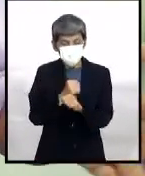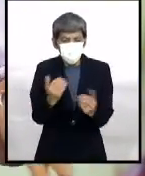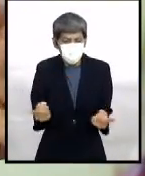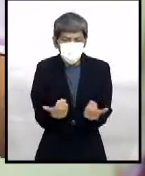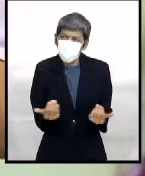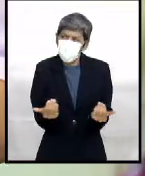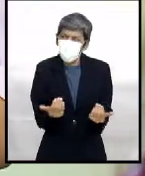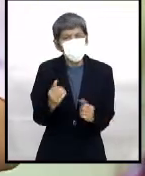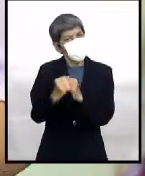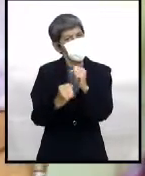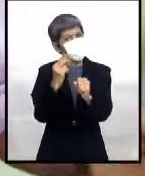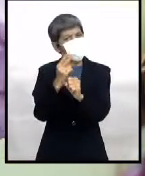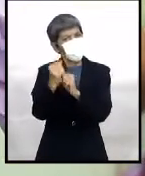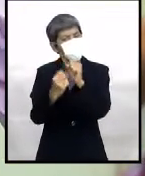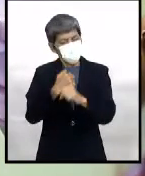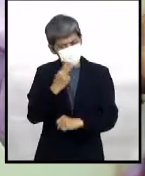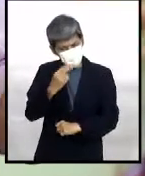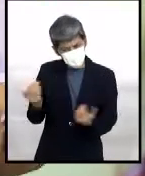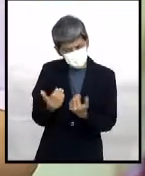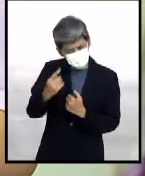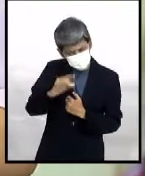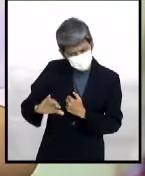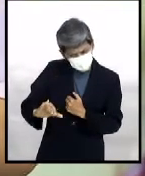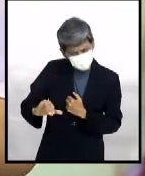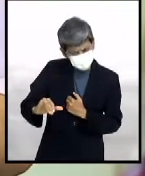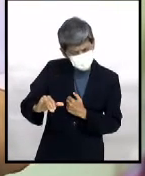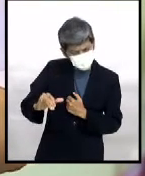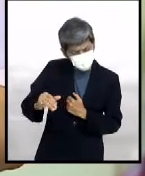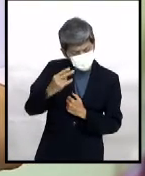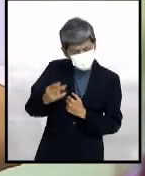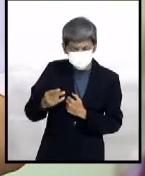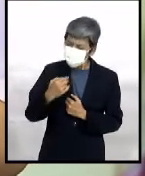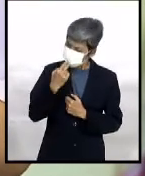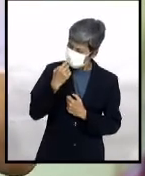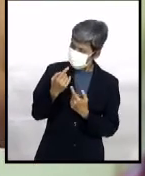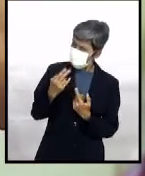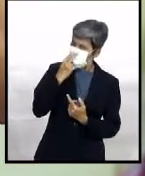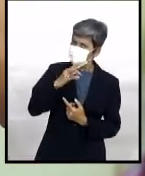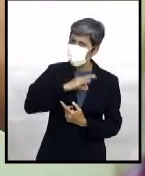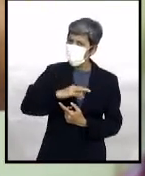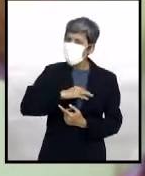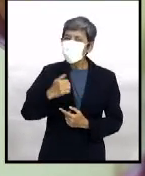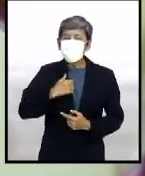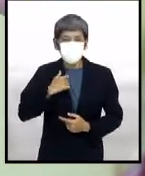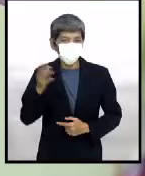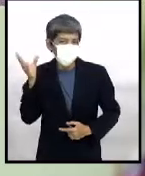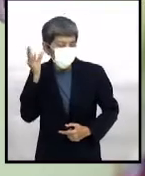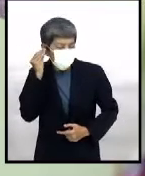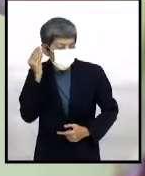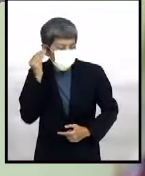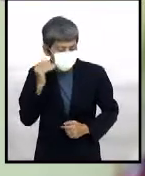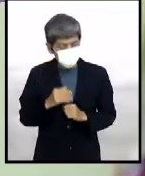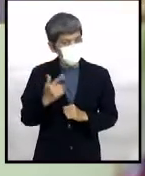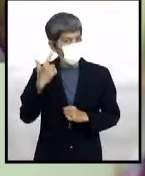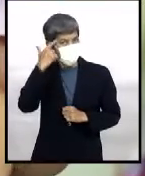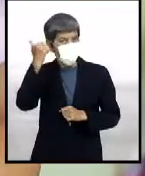นั้นลูกประมาณสัก 2-3 ขวบแล้วเราเห็นพัฒนาการบางอย่างของลูกซึ่งน่าแปลกใจในเรื่องของ ear training ของการฟังเสียงของอะ